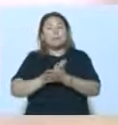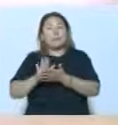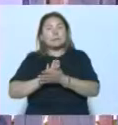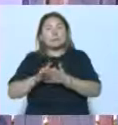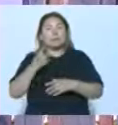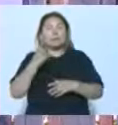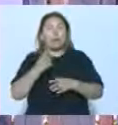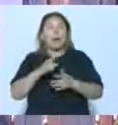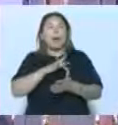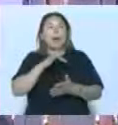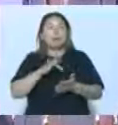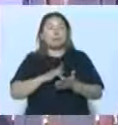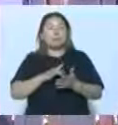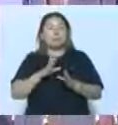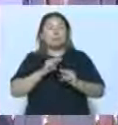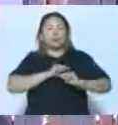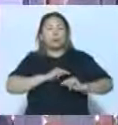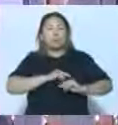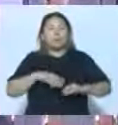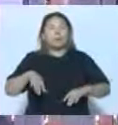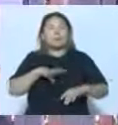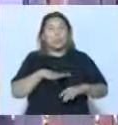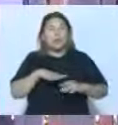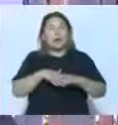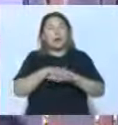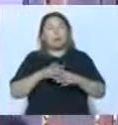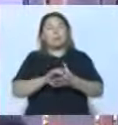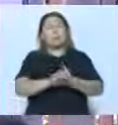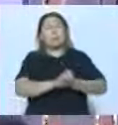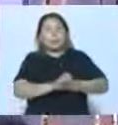бір әкімдіктің жасайтын жұмысы емес. Оған ел болып, халық болып бірігіп,